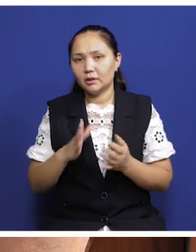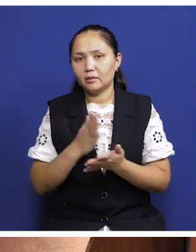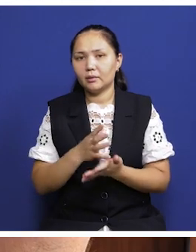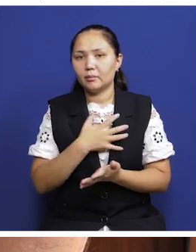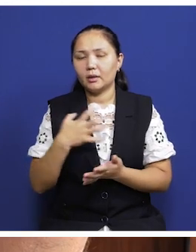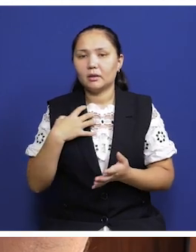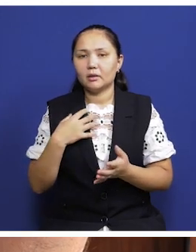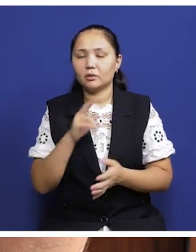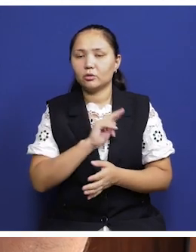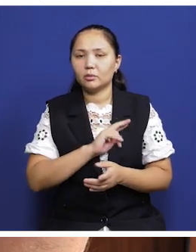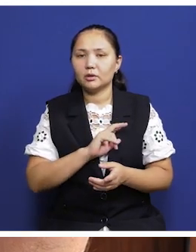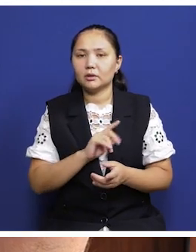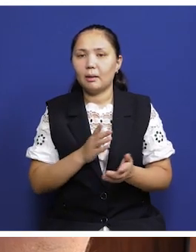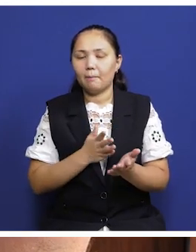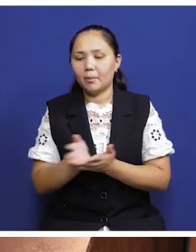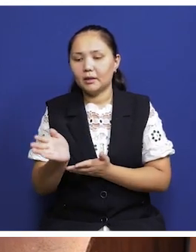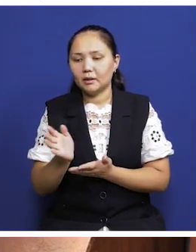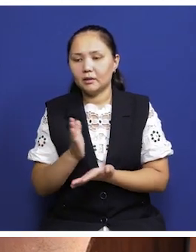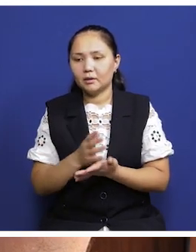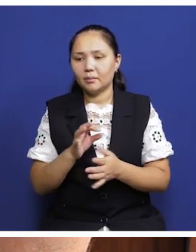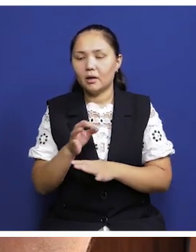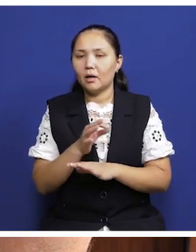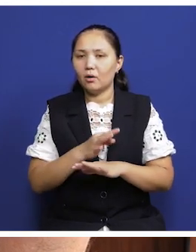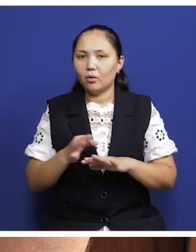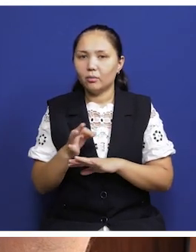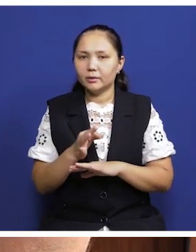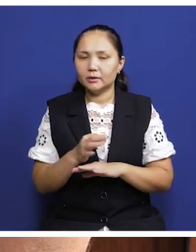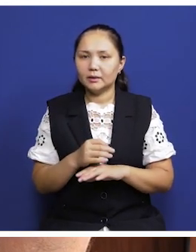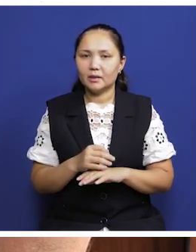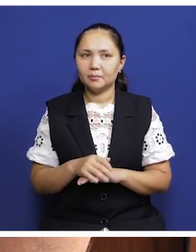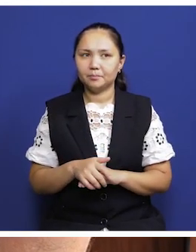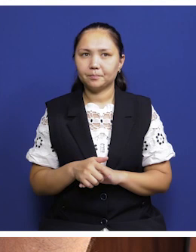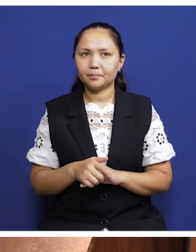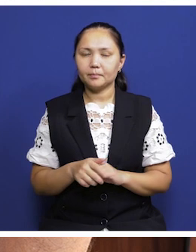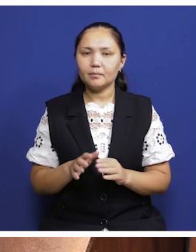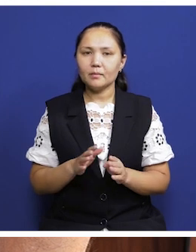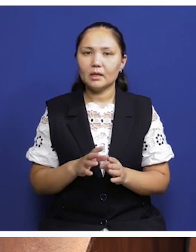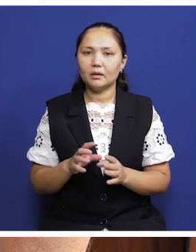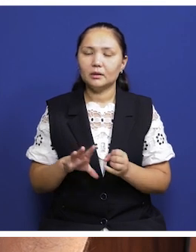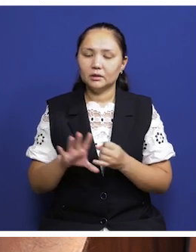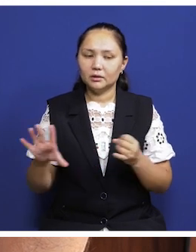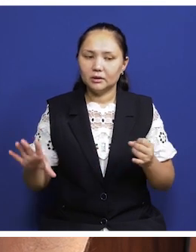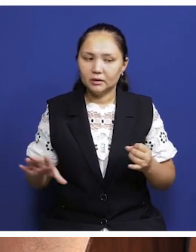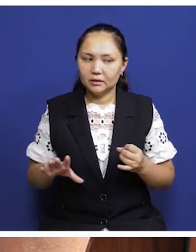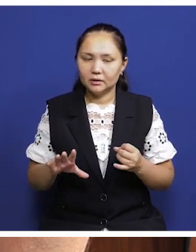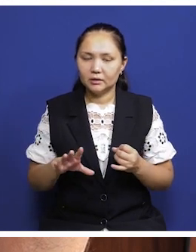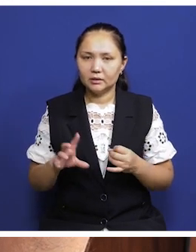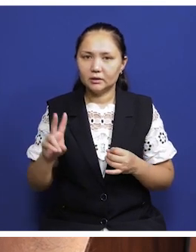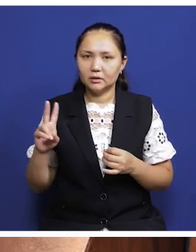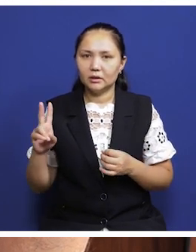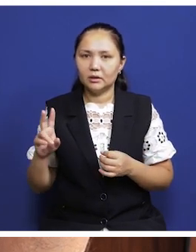бейімделген. Біздің жалпы елді мекенде мынау жалпы жер көлемінің